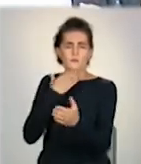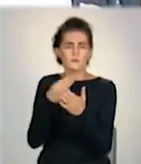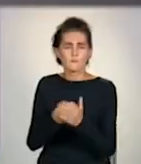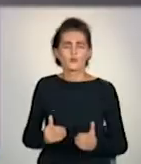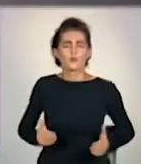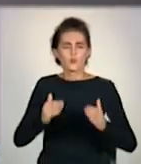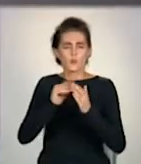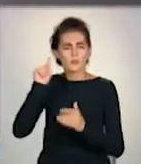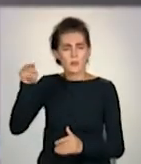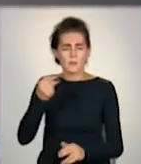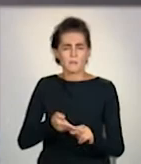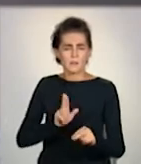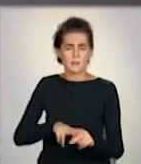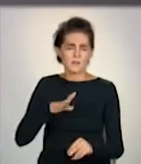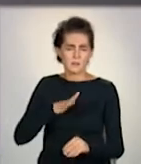на сході і